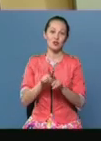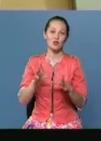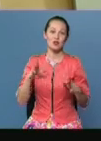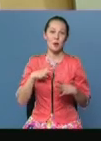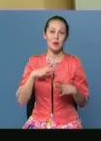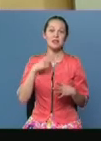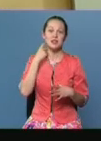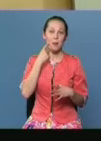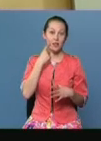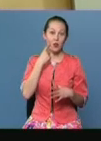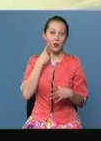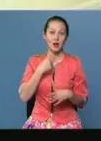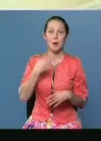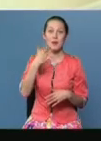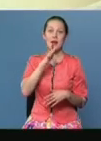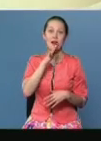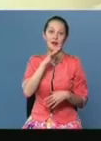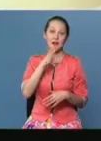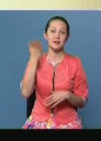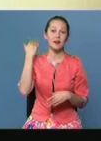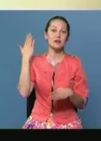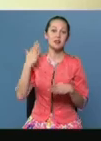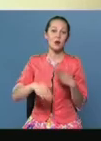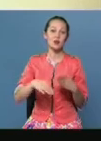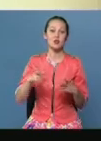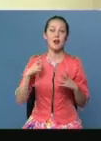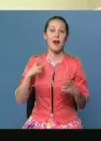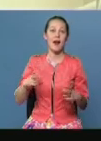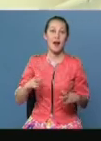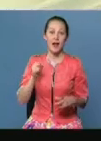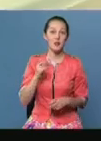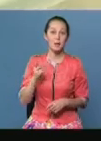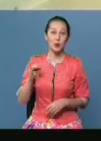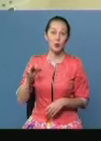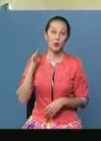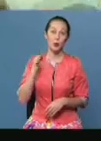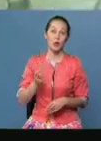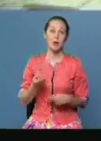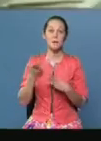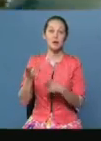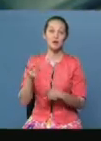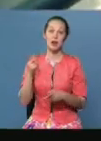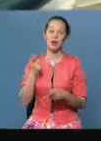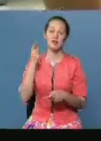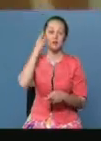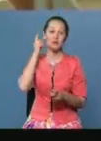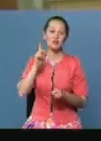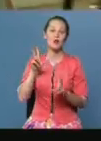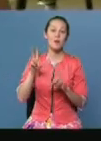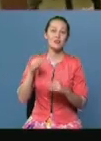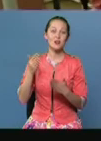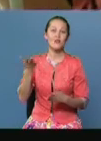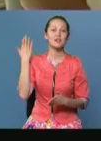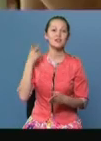стоматологом. 5 лет назад, окончив Ижевскую медакадемию, вернулась в родной поселок. Считает, ей очень повезло, что именно тогда, в 2012-м,